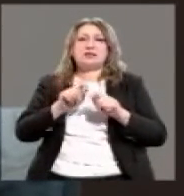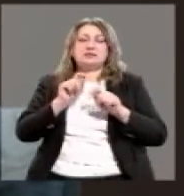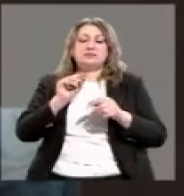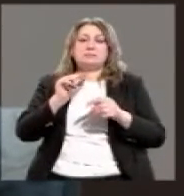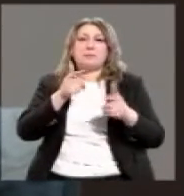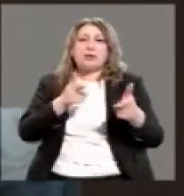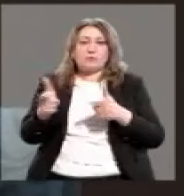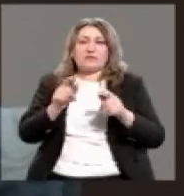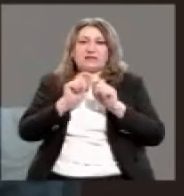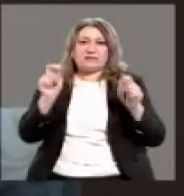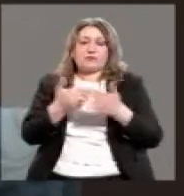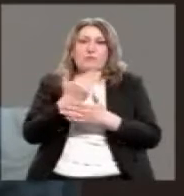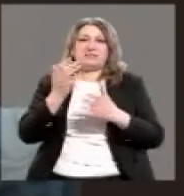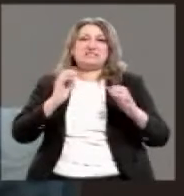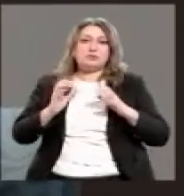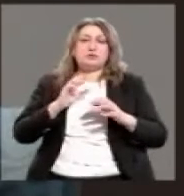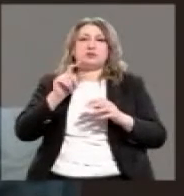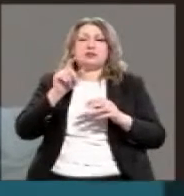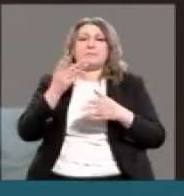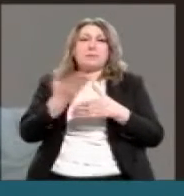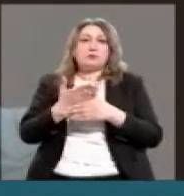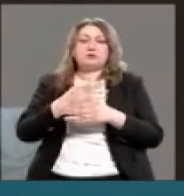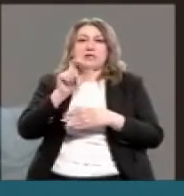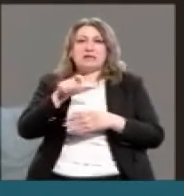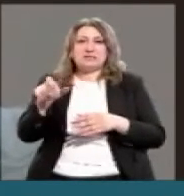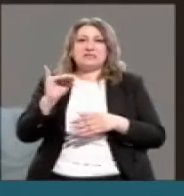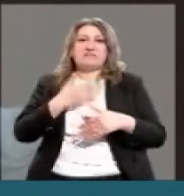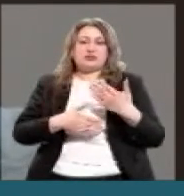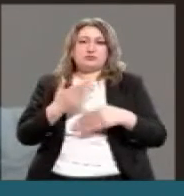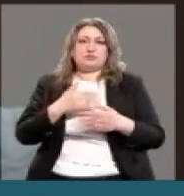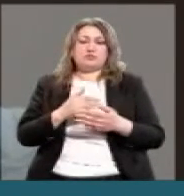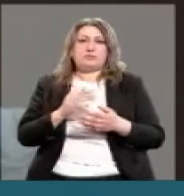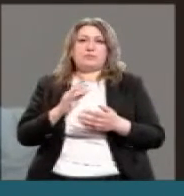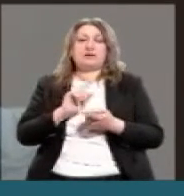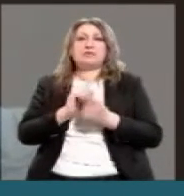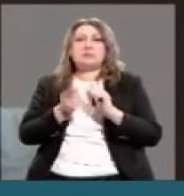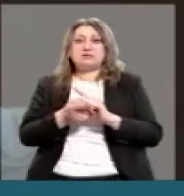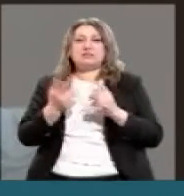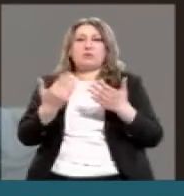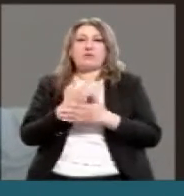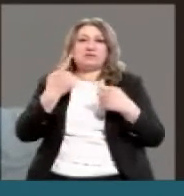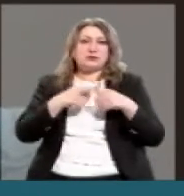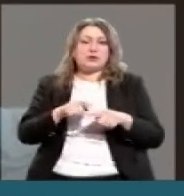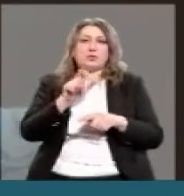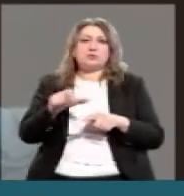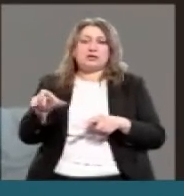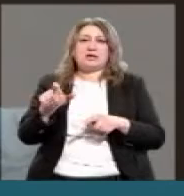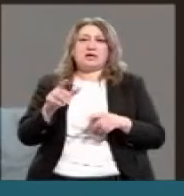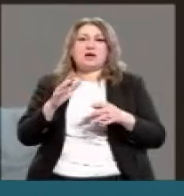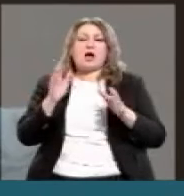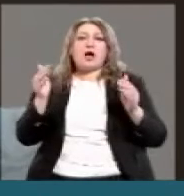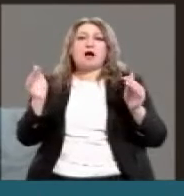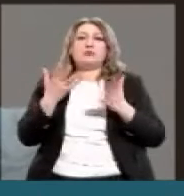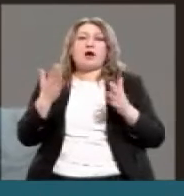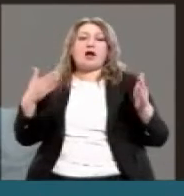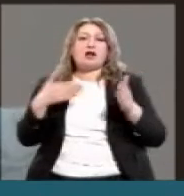Яғни мүмкіндігі шектеулі жандарға арналған стационарды алмастыратын технология енгізу керек. Осылайша отбасыларын қолдауға жет. Қазіргі заңды